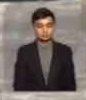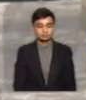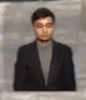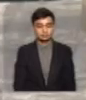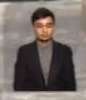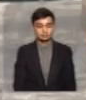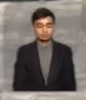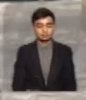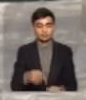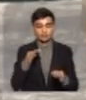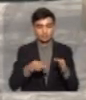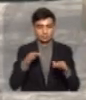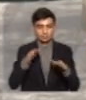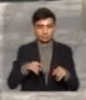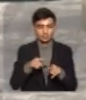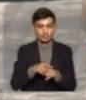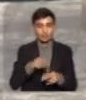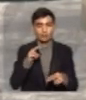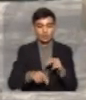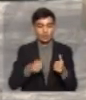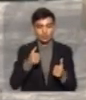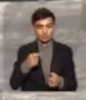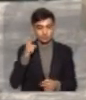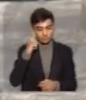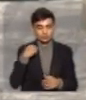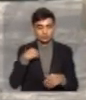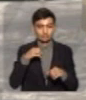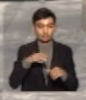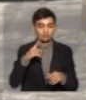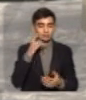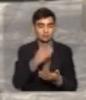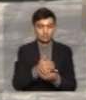Мен сот жақсы аяқталды деп есептеймін, өйткені